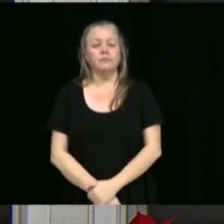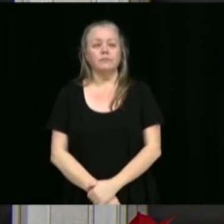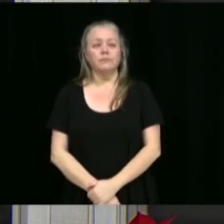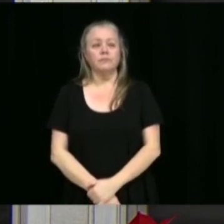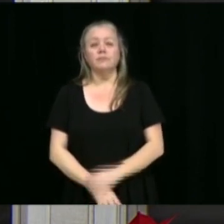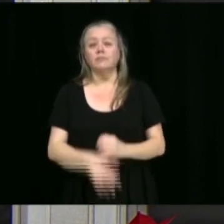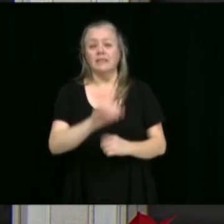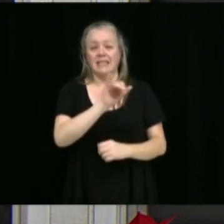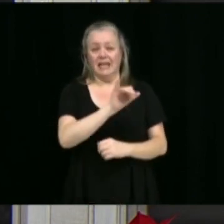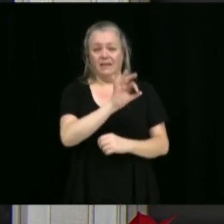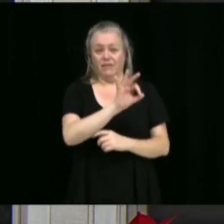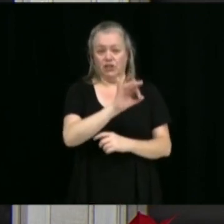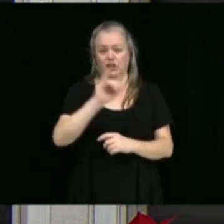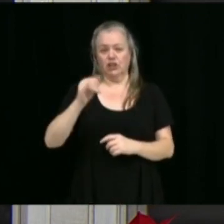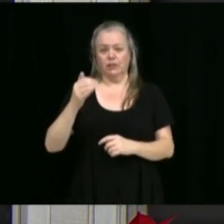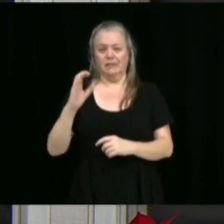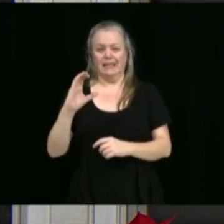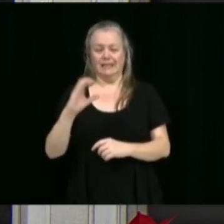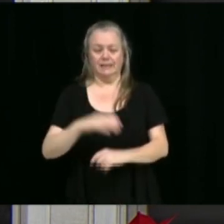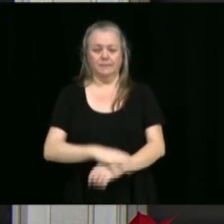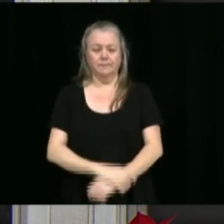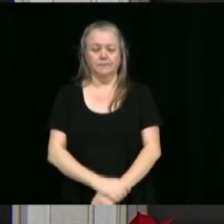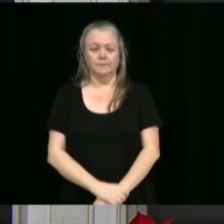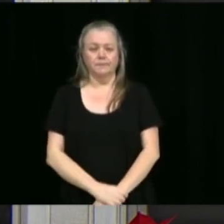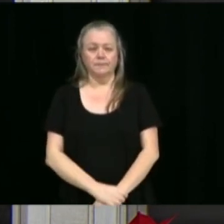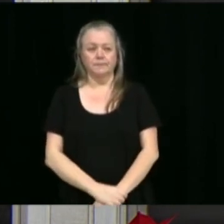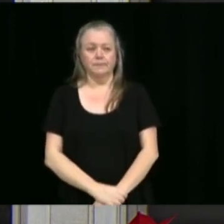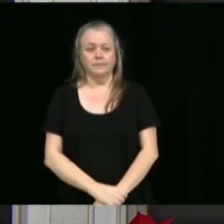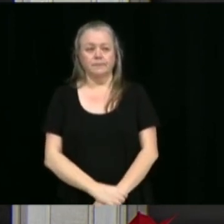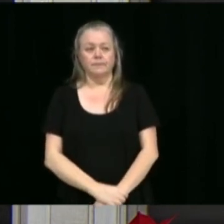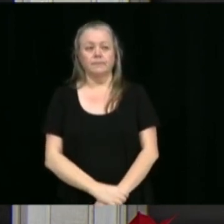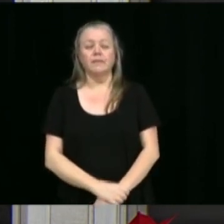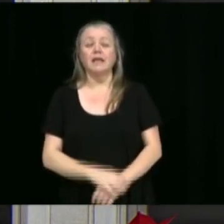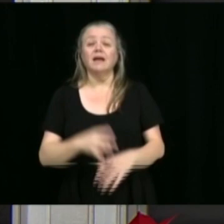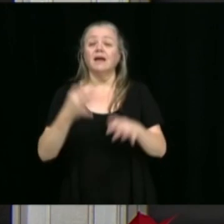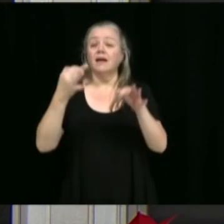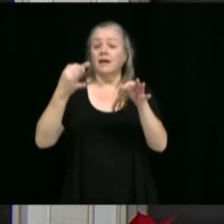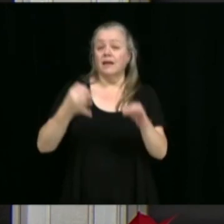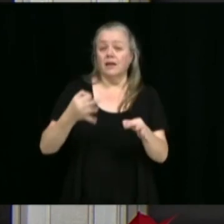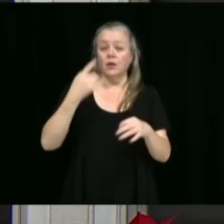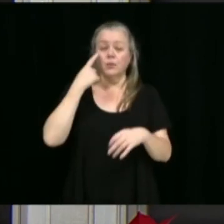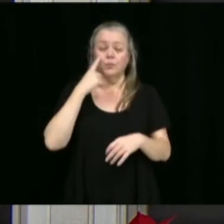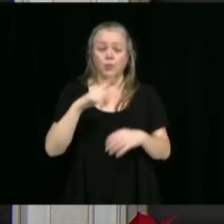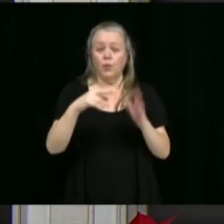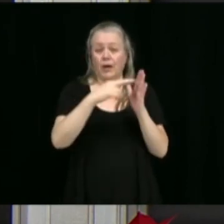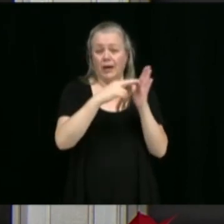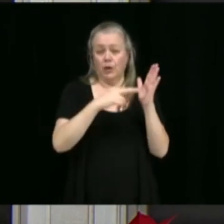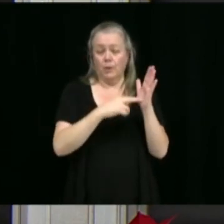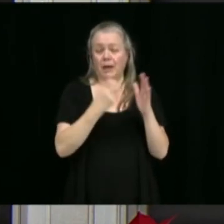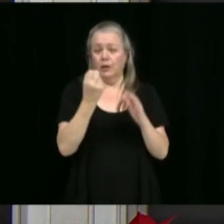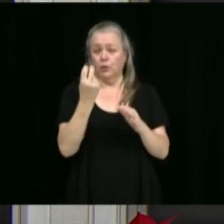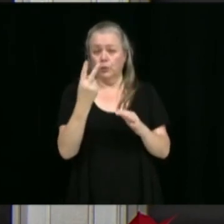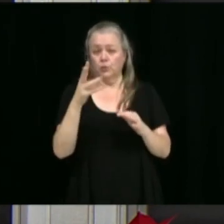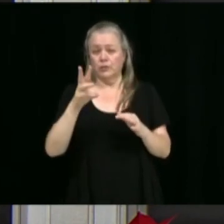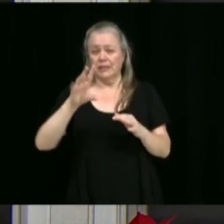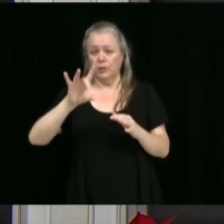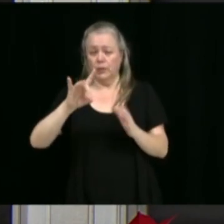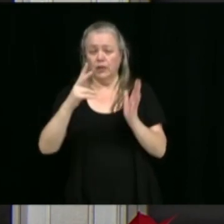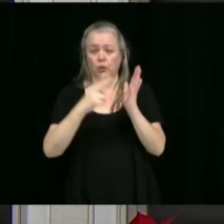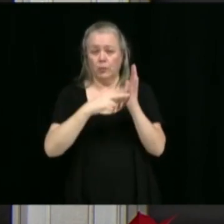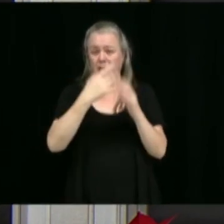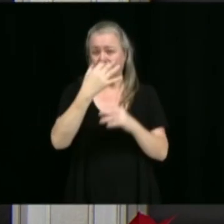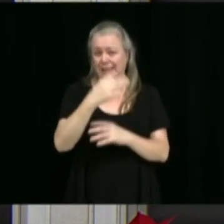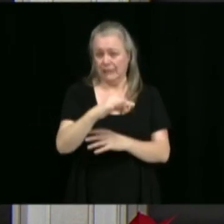Yannick Fréchette, James Casey. Adoption d'une résolution concernant le règlement 1268-2019